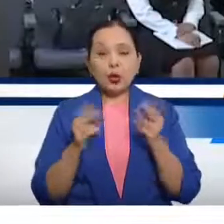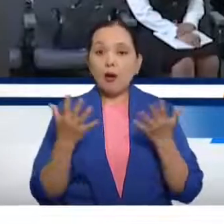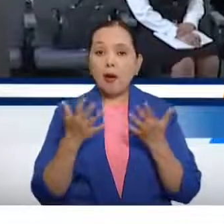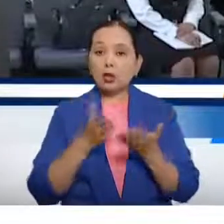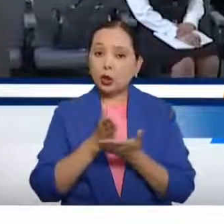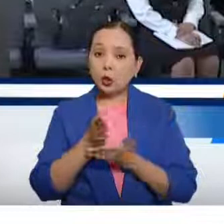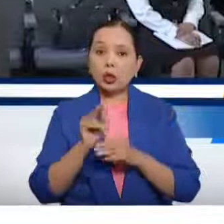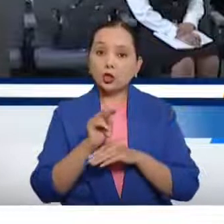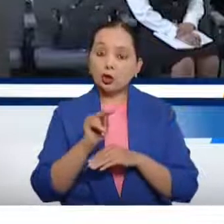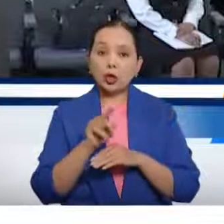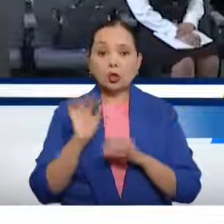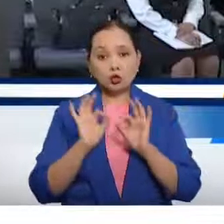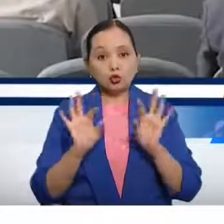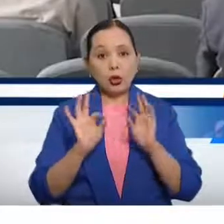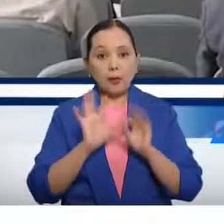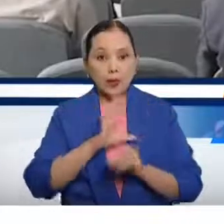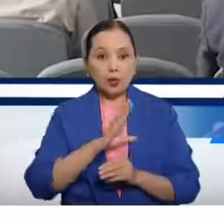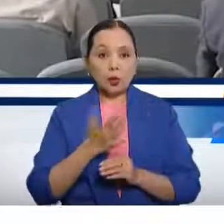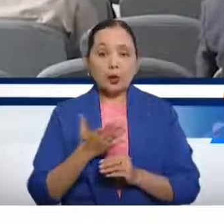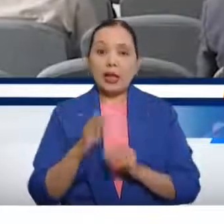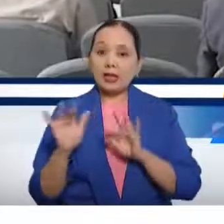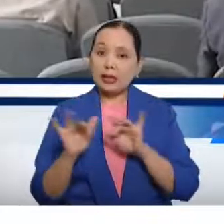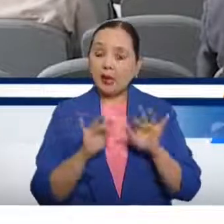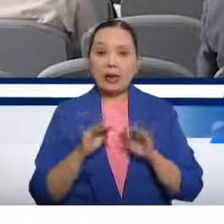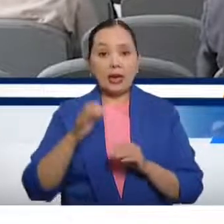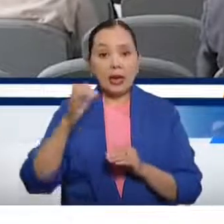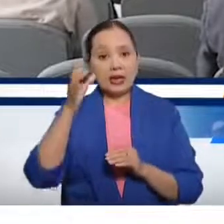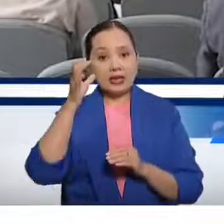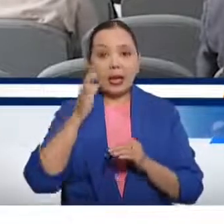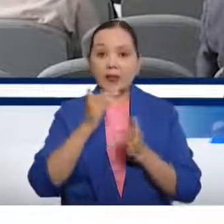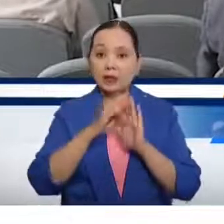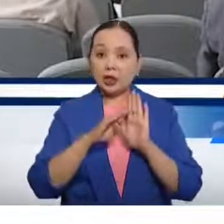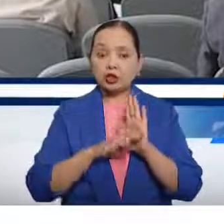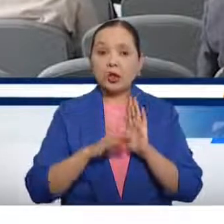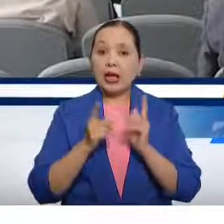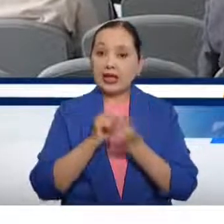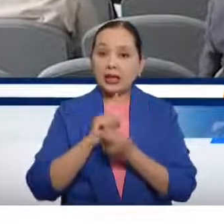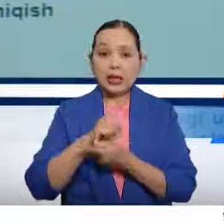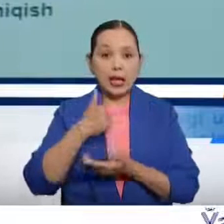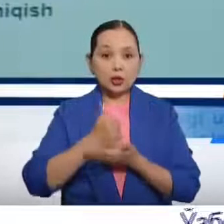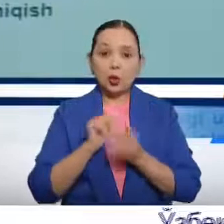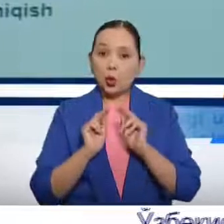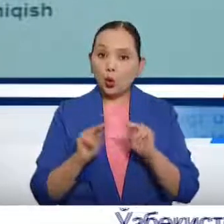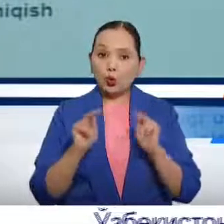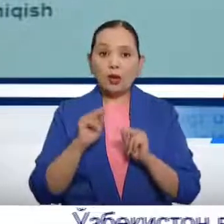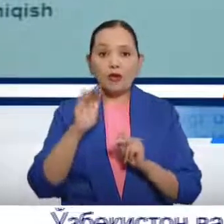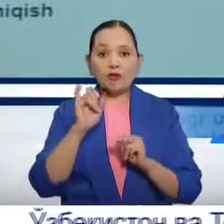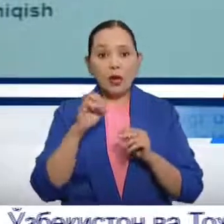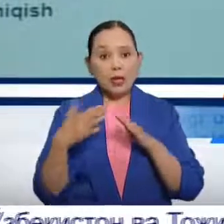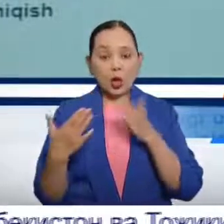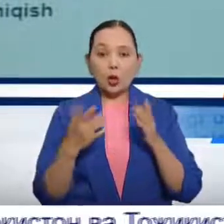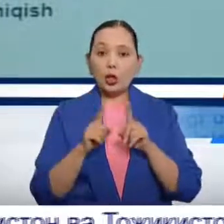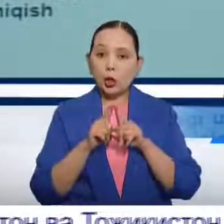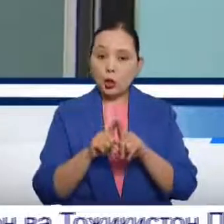berib borishlari haqida tushunchalar berib boramiz. Tadbirda ta'lim dasturlarining integratsiyalashuviga asoslangan o'qitishning fanlararo yondashuvini